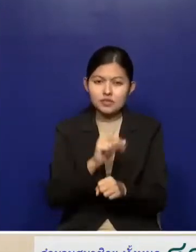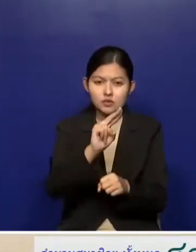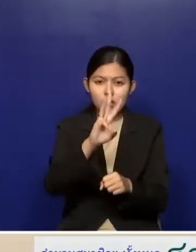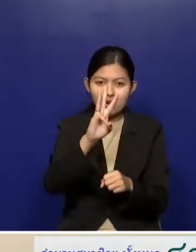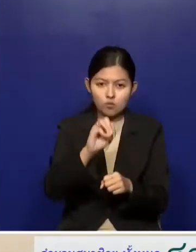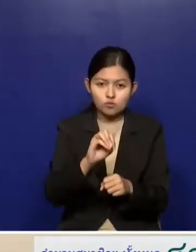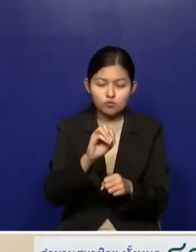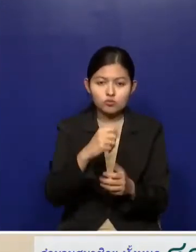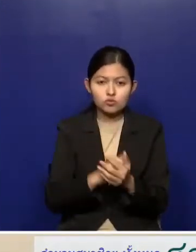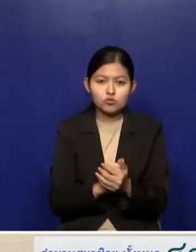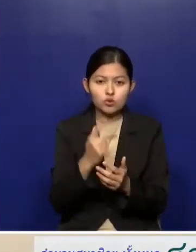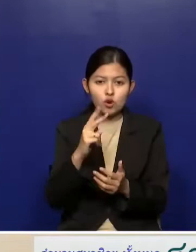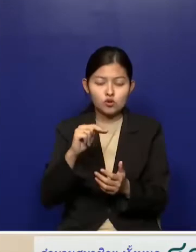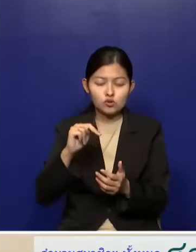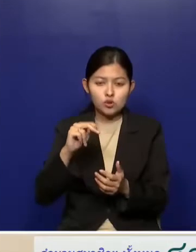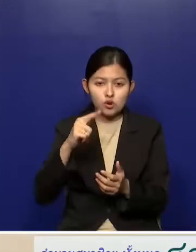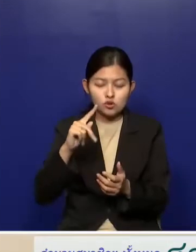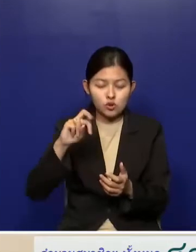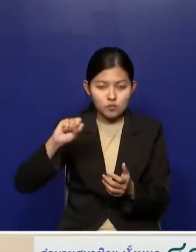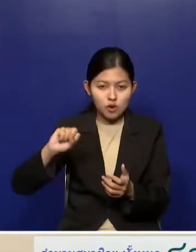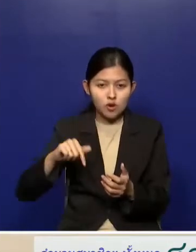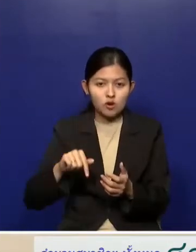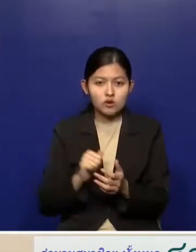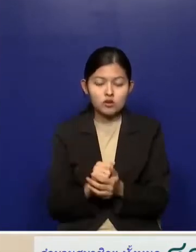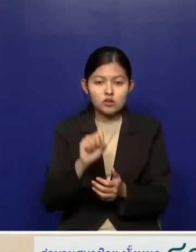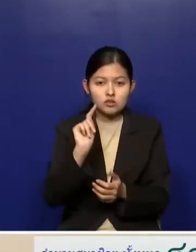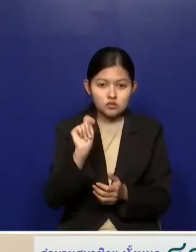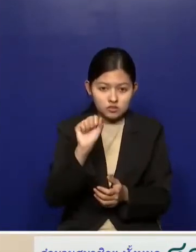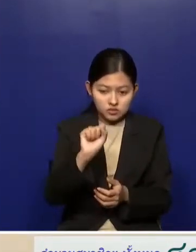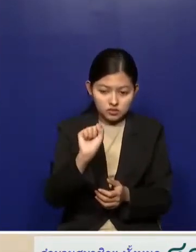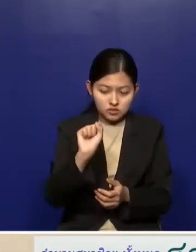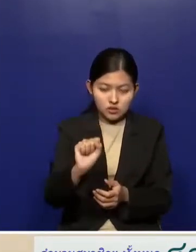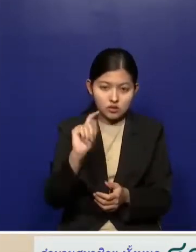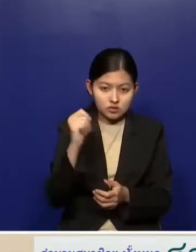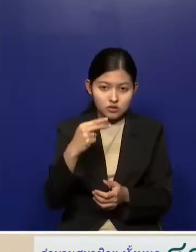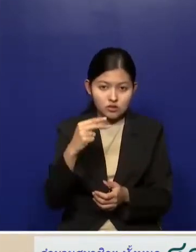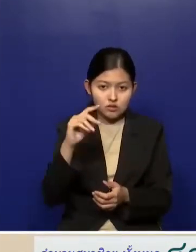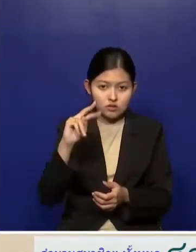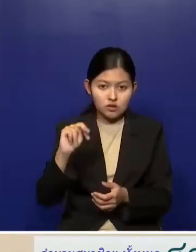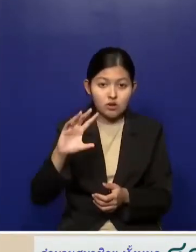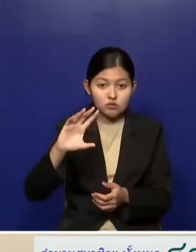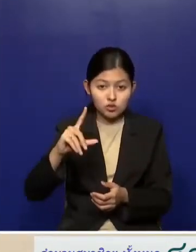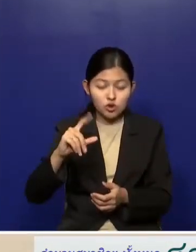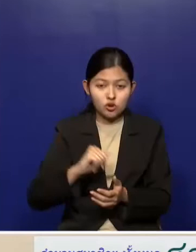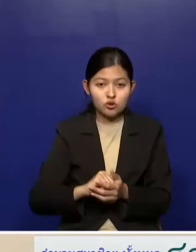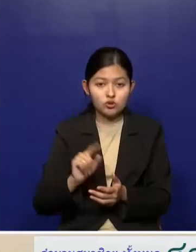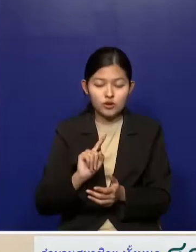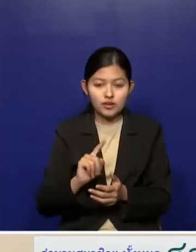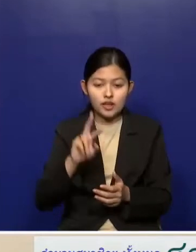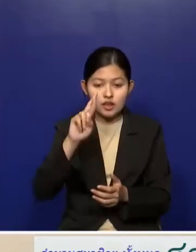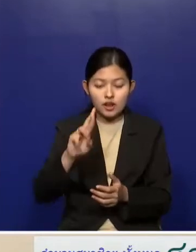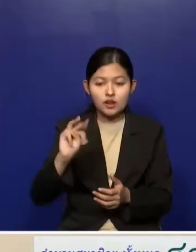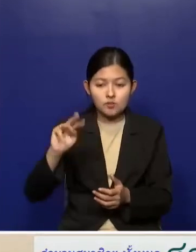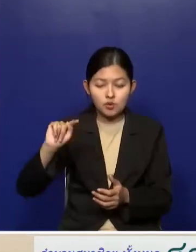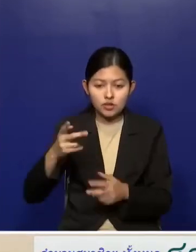แต่งตั้งสัดักงานสัมดกษาแห่งชาติตัวยอดว่าสอทอนอชอซึงสอทอนอชออยู่ภายใ้สงกดสัดักษายกรธมิรี